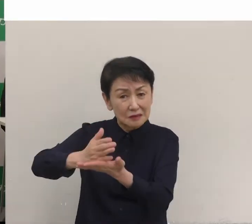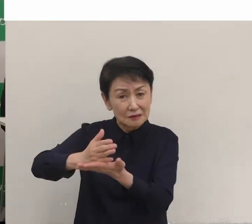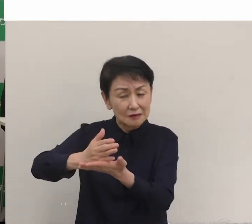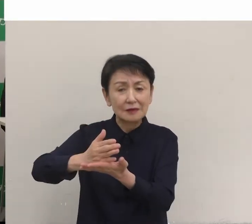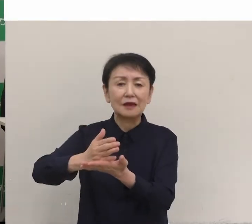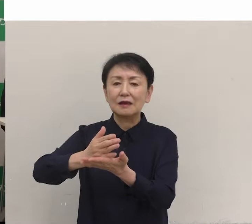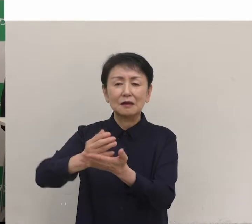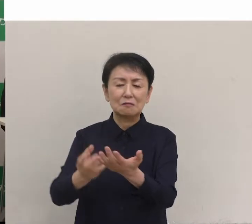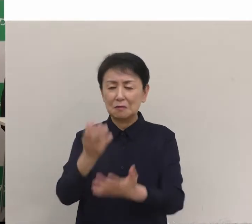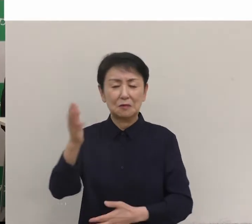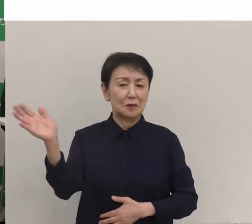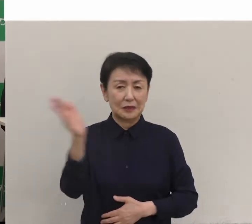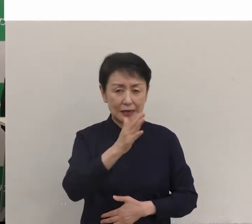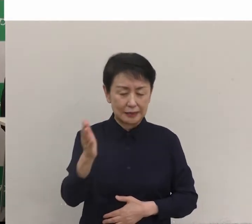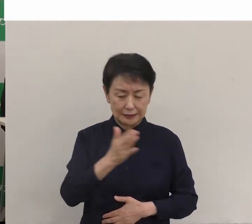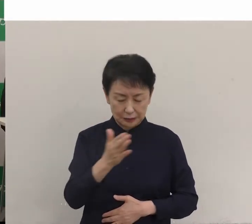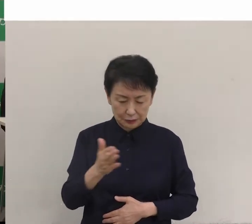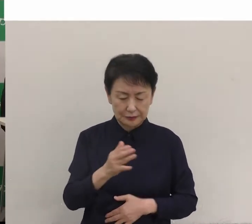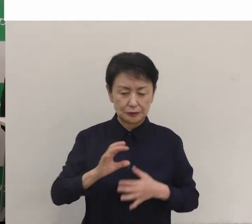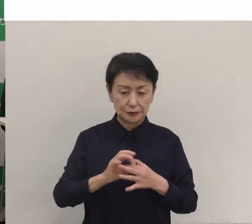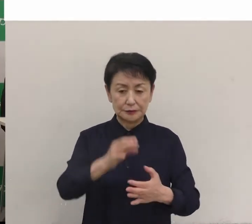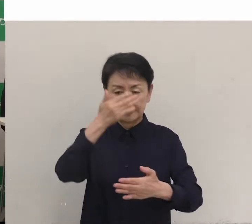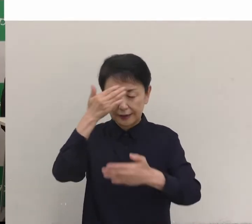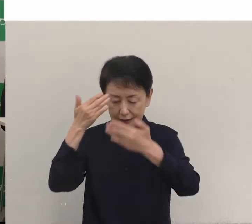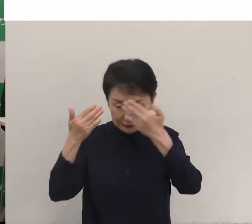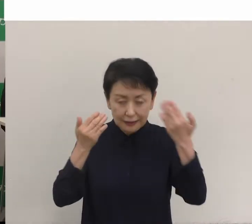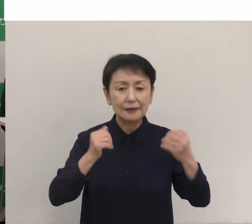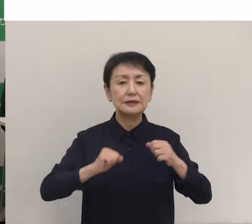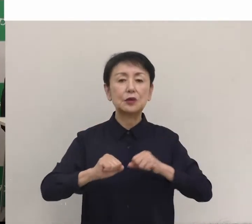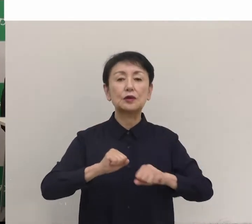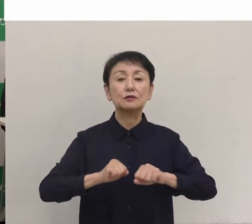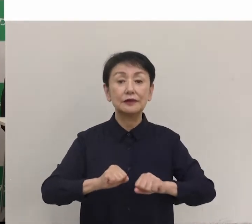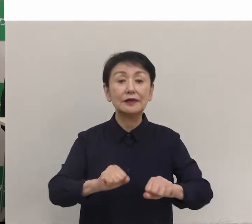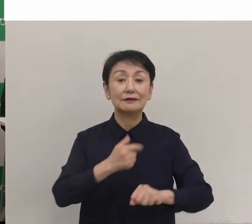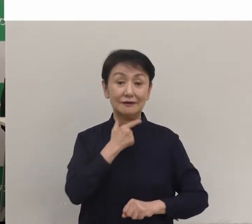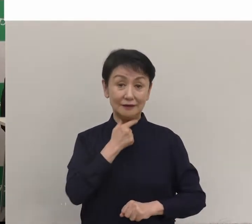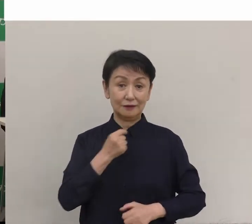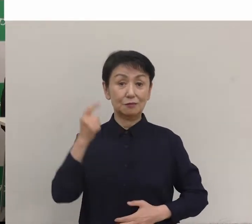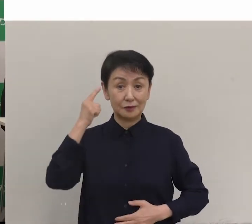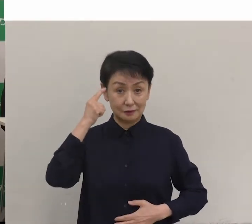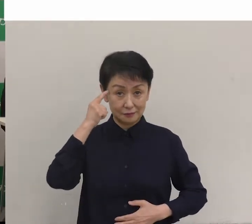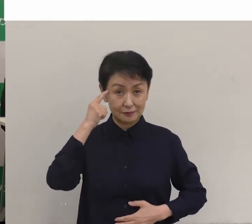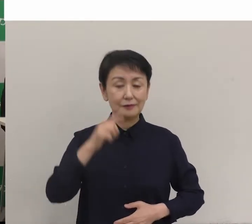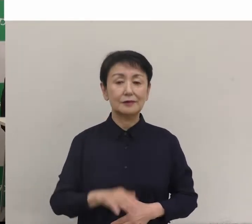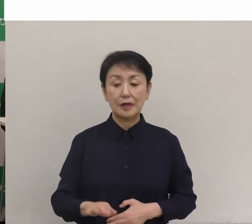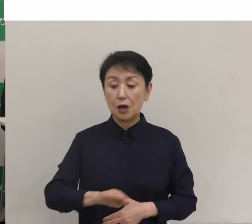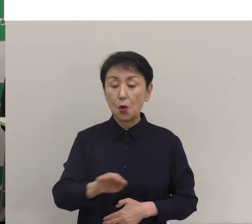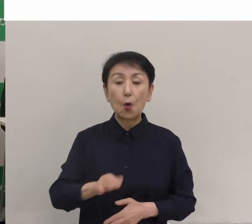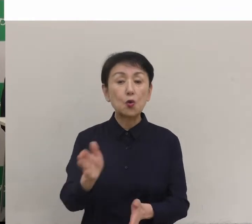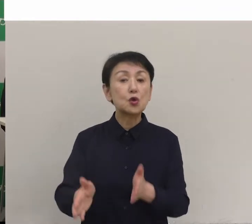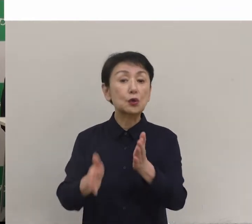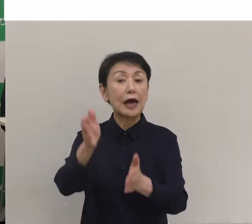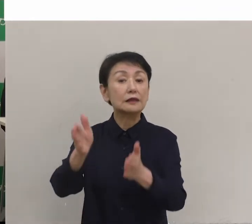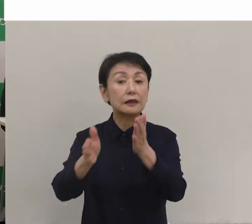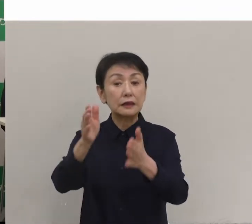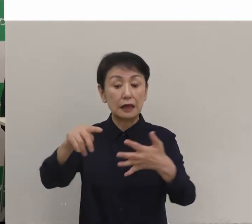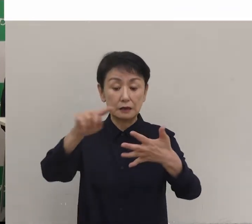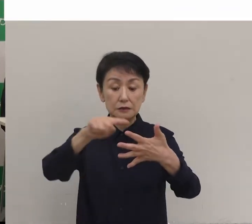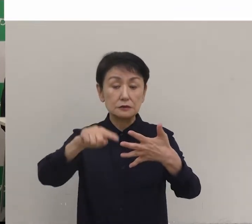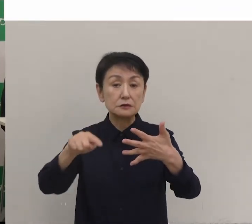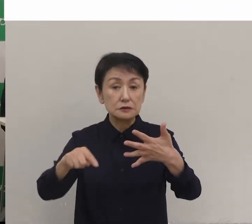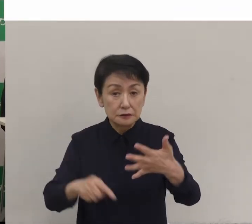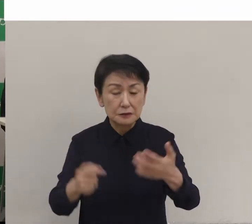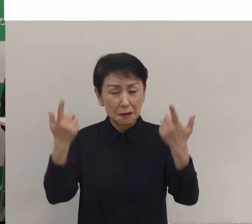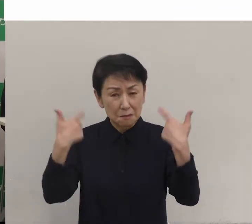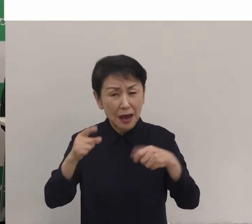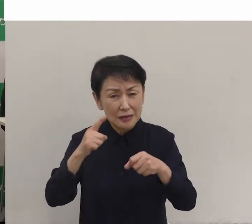引き続き丁寧に取り組んでまいりたいというふうに考えております。 子育てに関する項目は例年満足度の